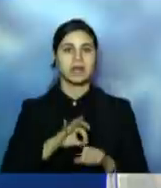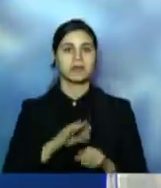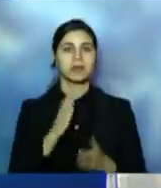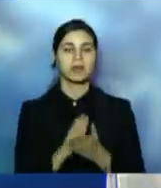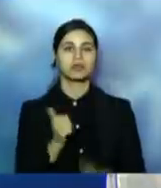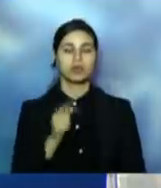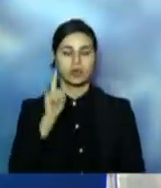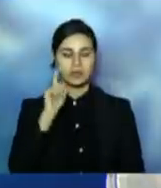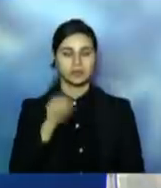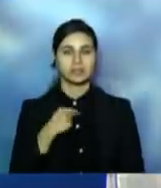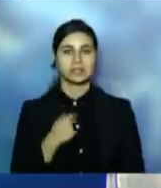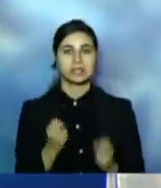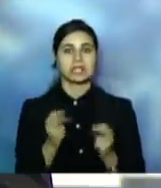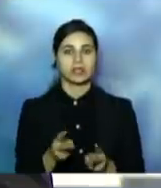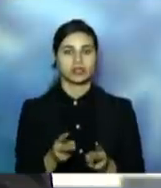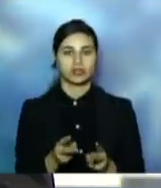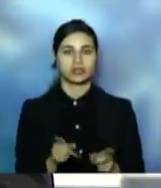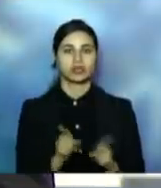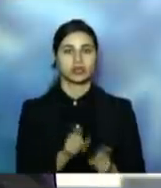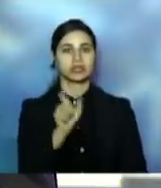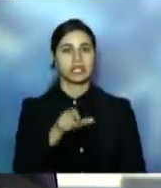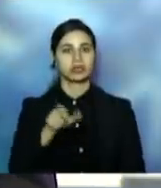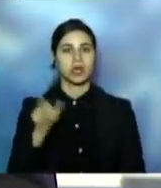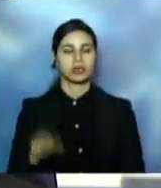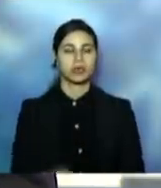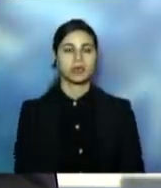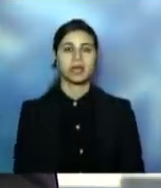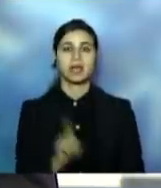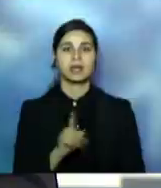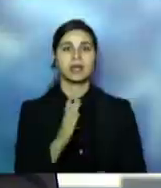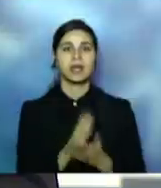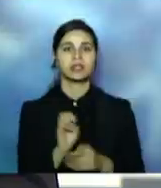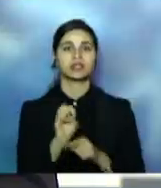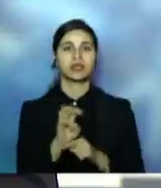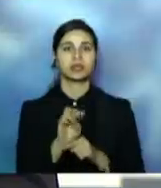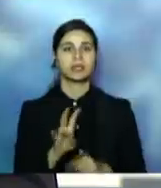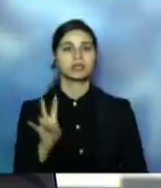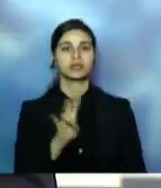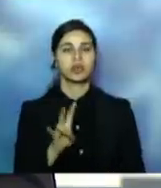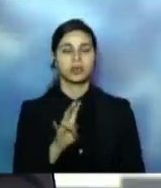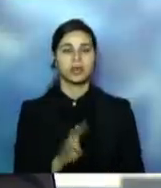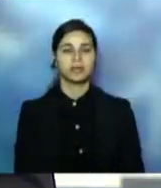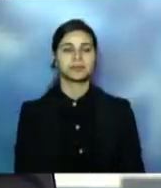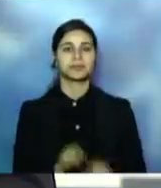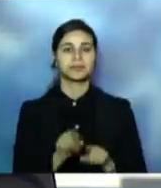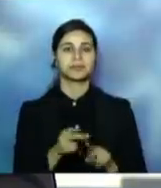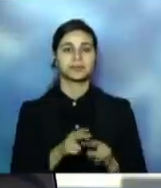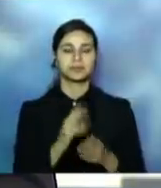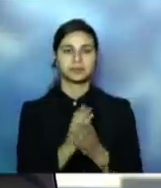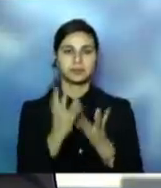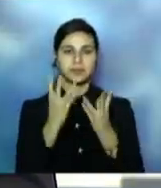იმისათვის, რომ კრიტიკულ სიტუაციაში შეეძლებამაც. მაგრამ რა არის 14 ნოემბერი? დიახ, ძანეც და ეს არის